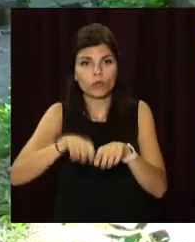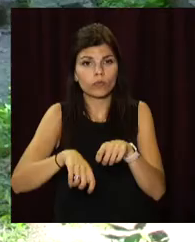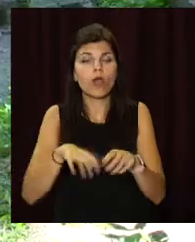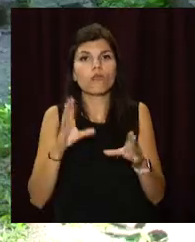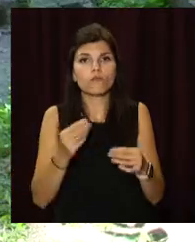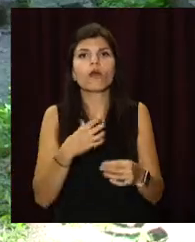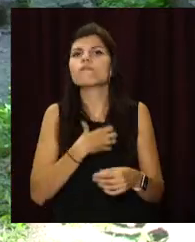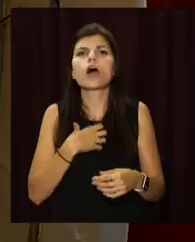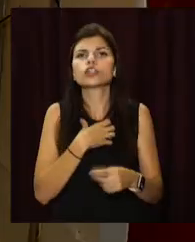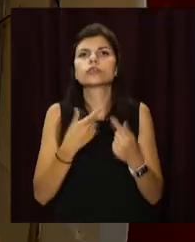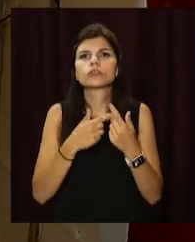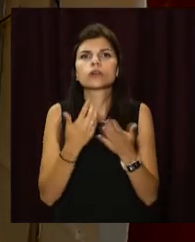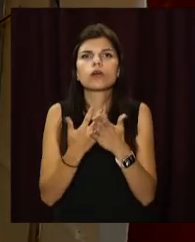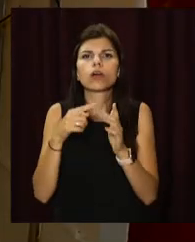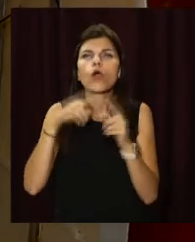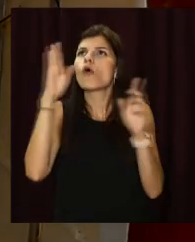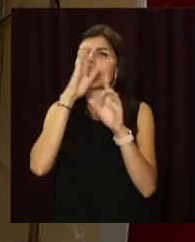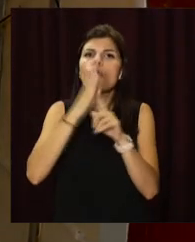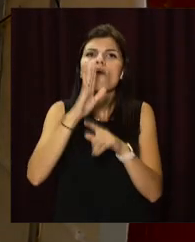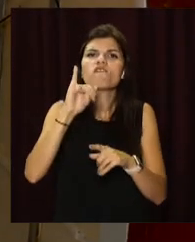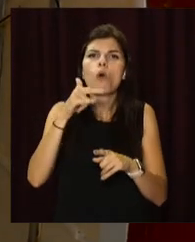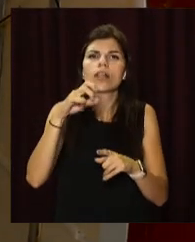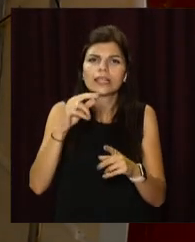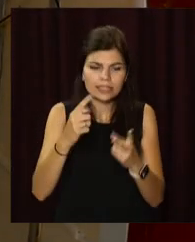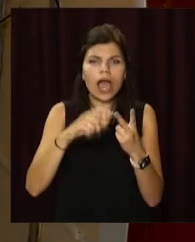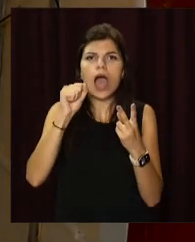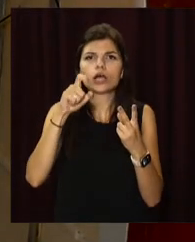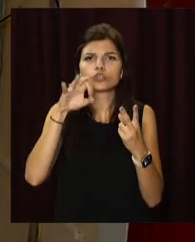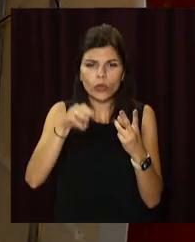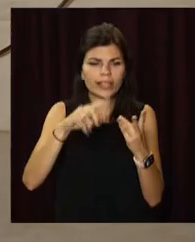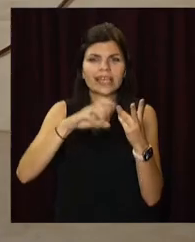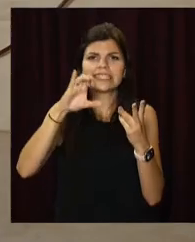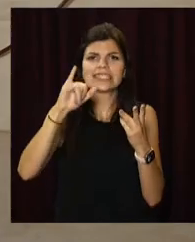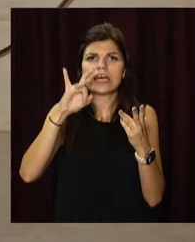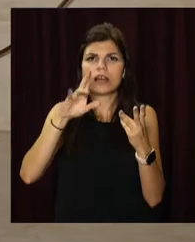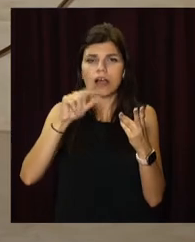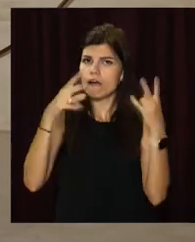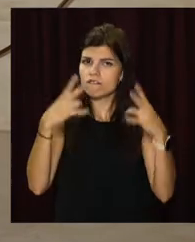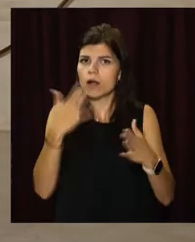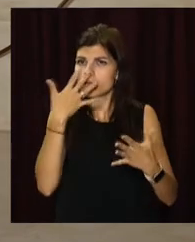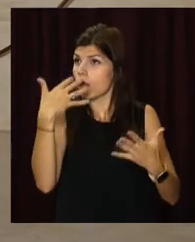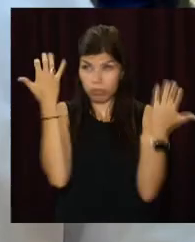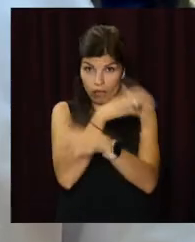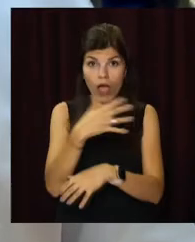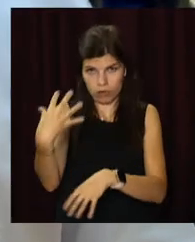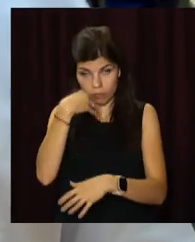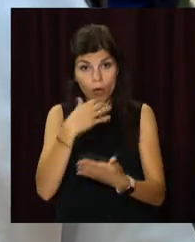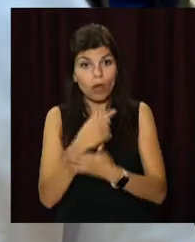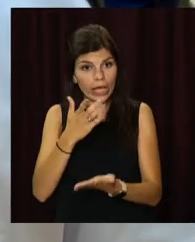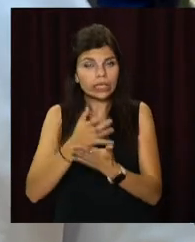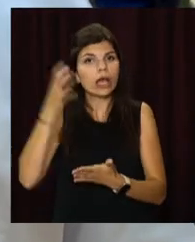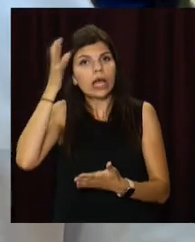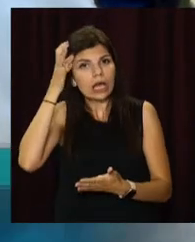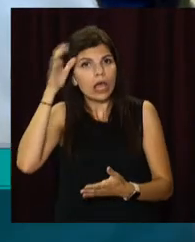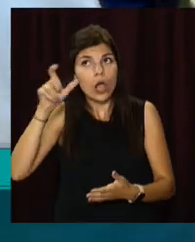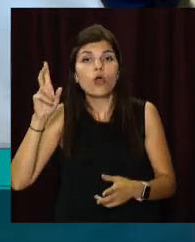Кам'янського. Насамперед контролюватимуть основні показники забруднення – вміст у повітрі вуглецю, діоксиду азоту та сірки. У нас є консультанти